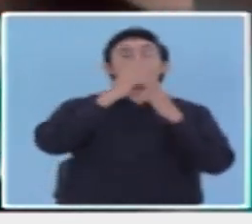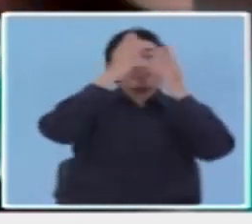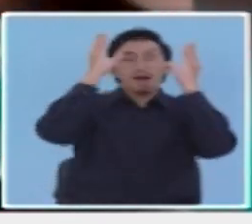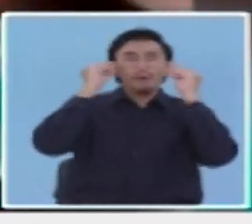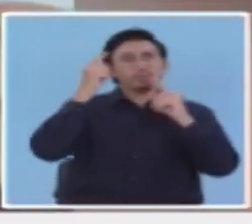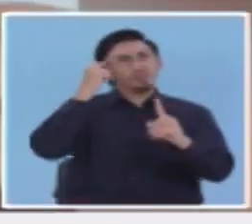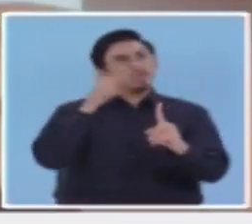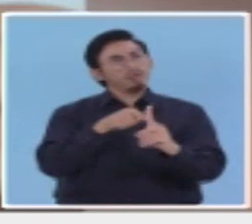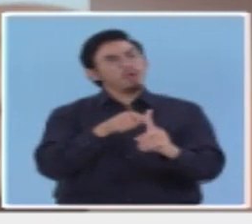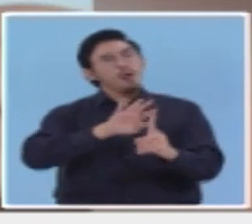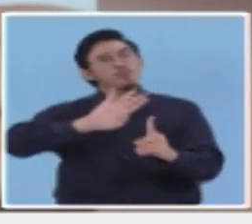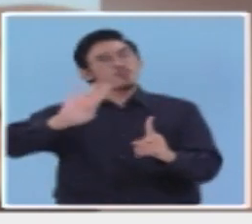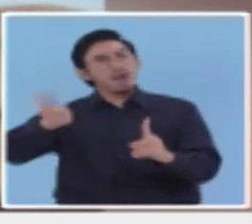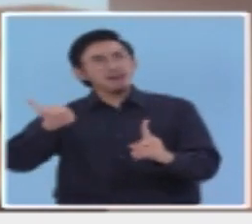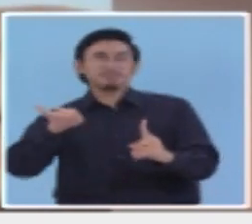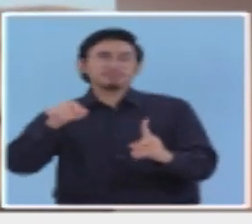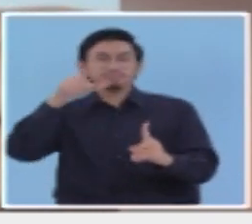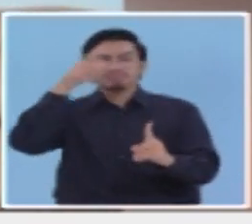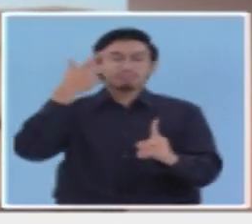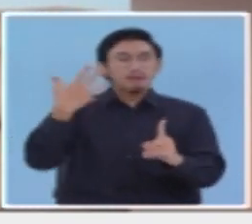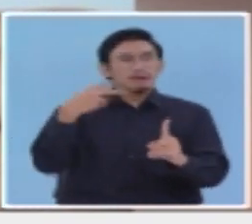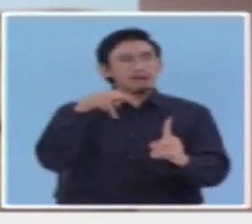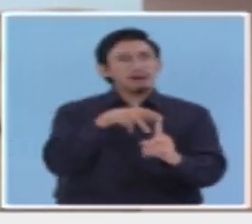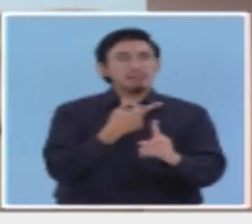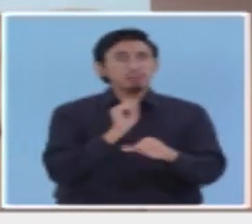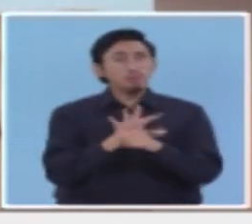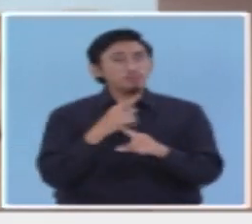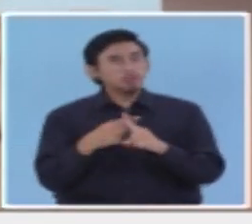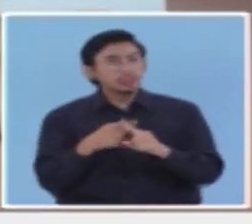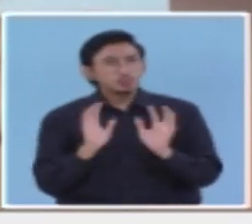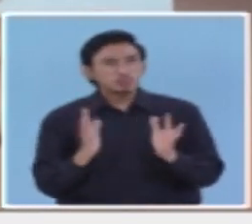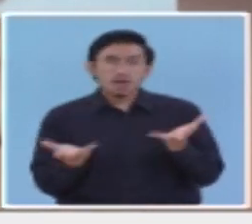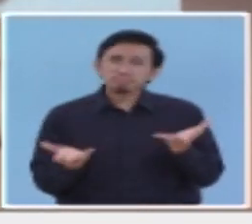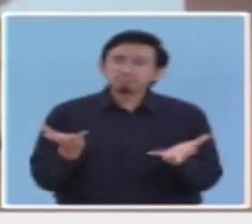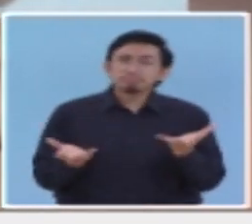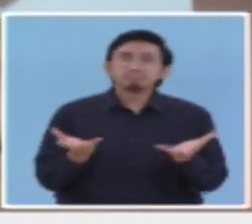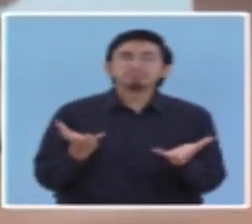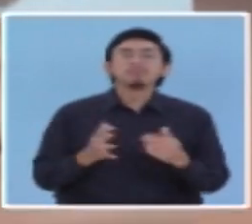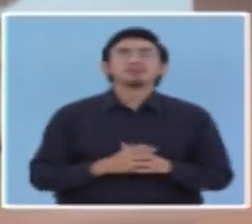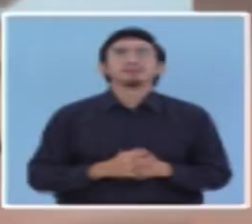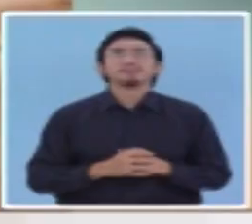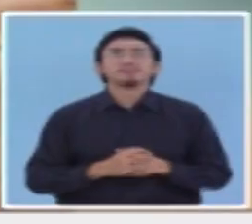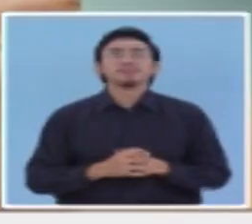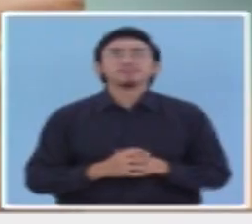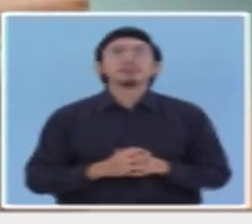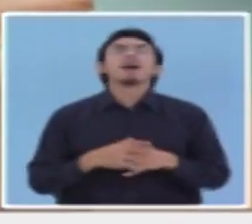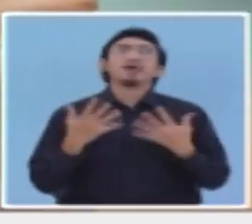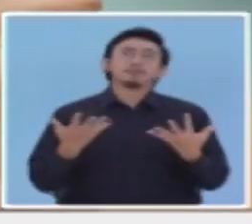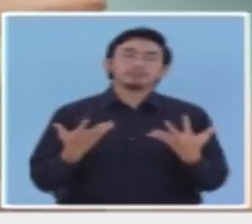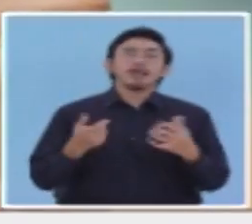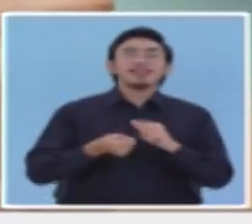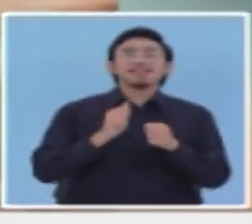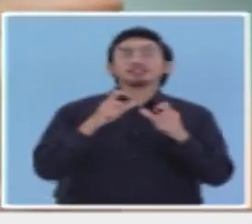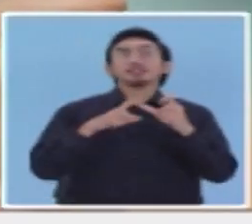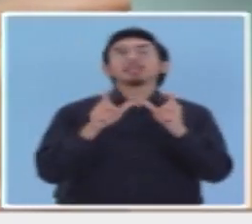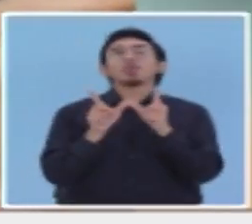tuh sangat dicurigai gitu, sudah positif COVID-19 gitu. Jadi di swab lagi sebanyak 3 kali,